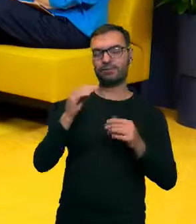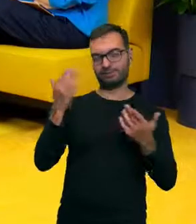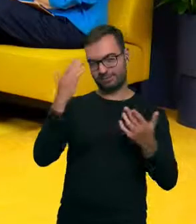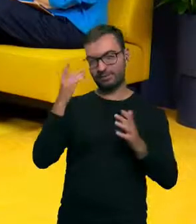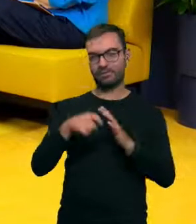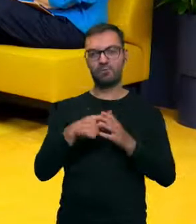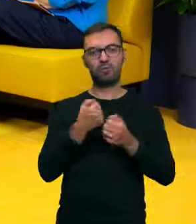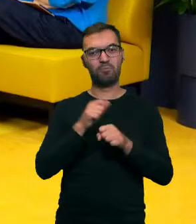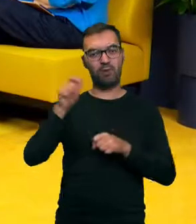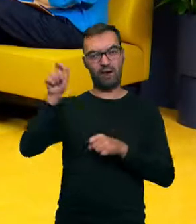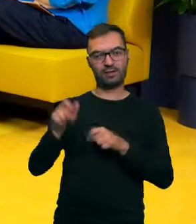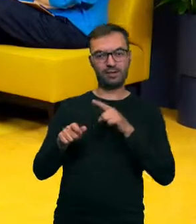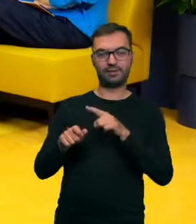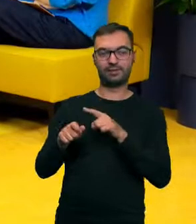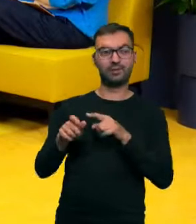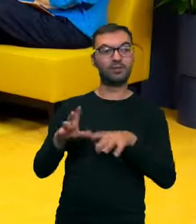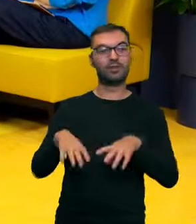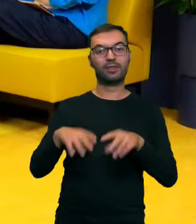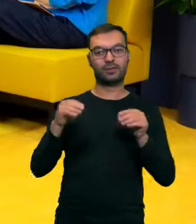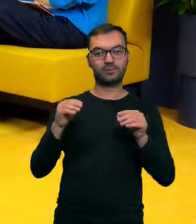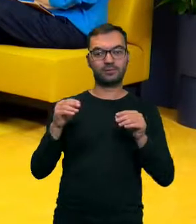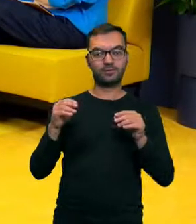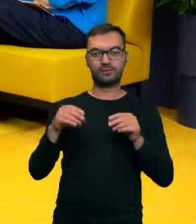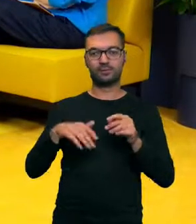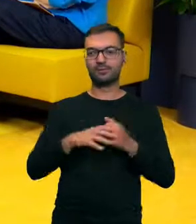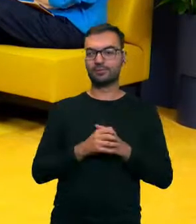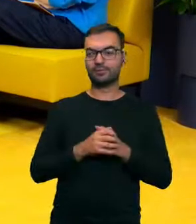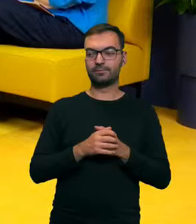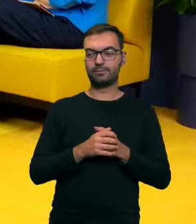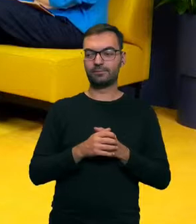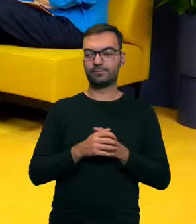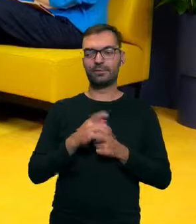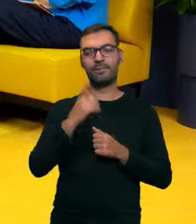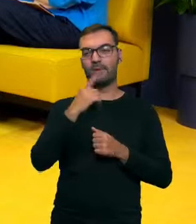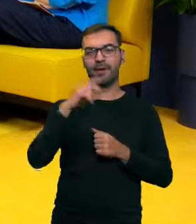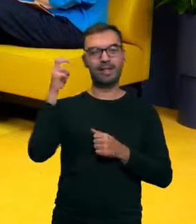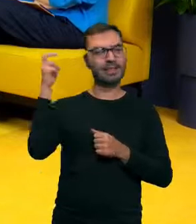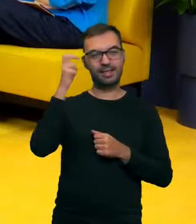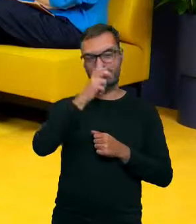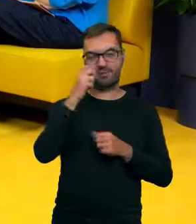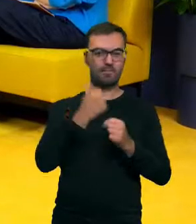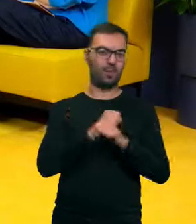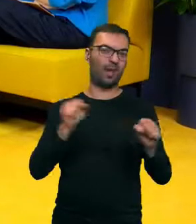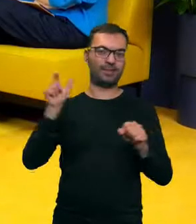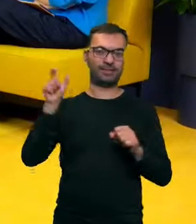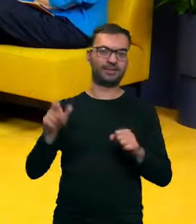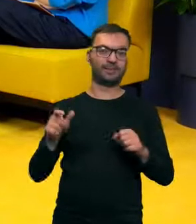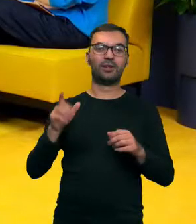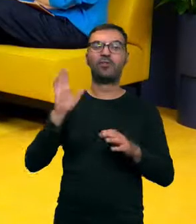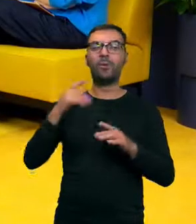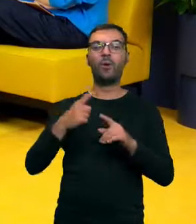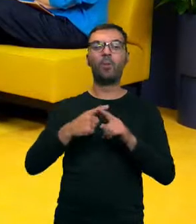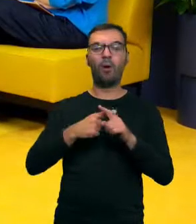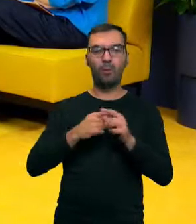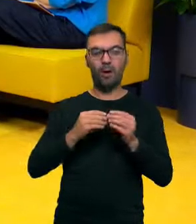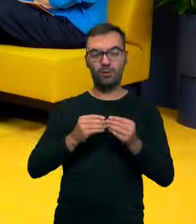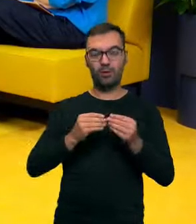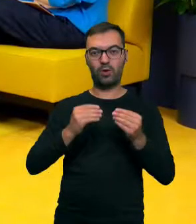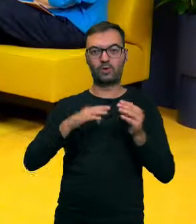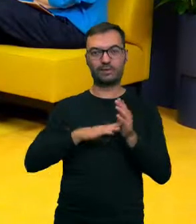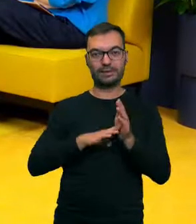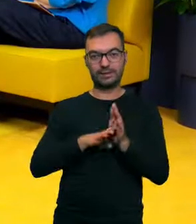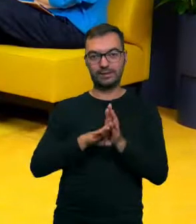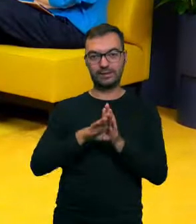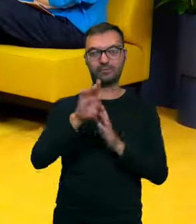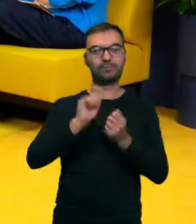filmowego, to na początku to jest po prostu najbardziej nieinteresujący, nieatrakcyjny bohater. On jakby nabiera tej siły, bo jest